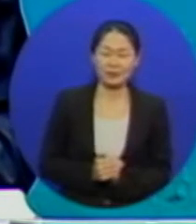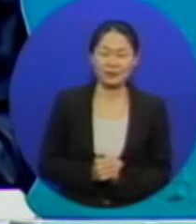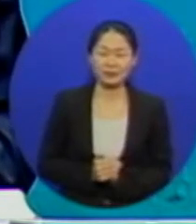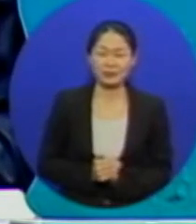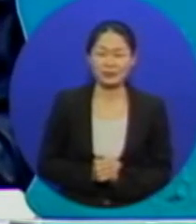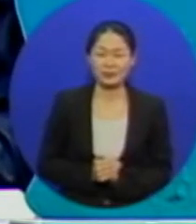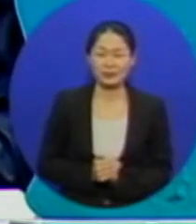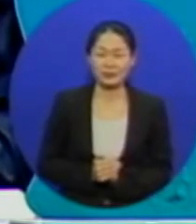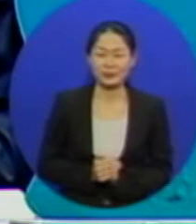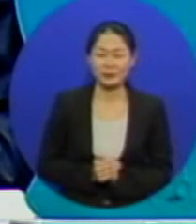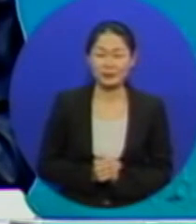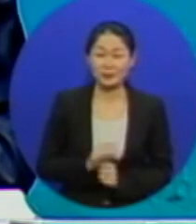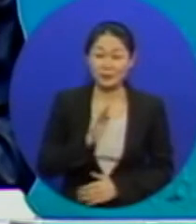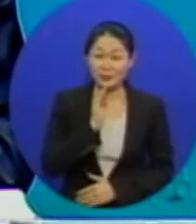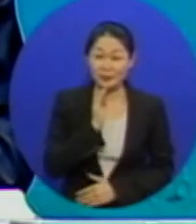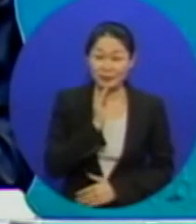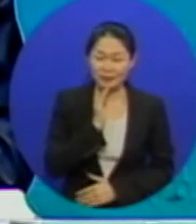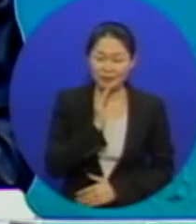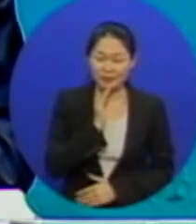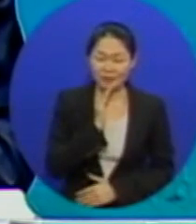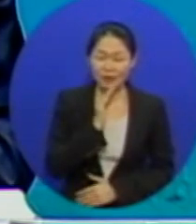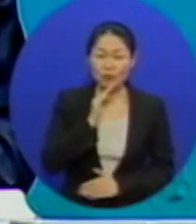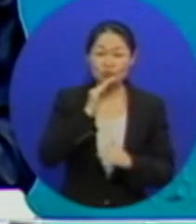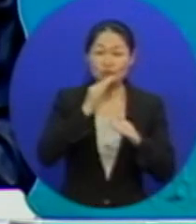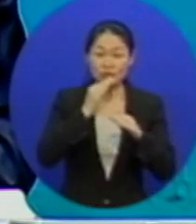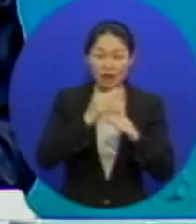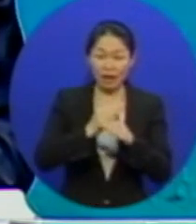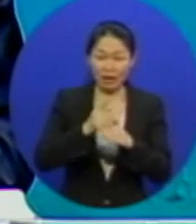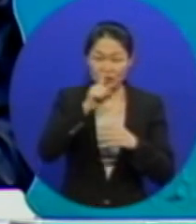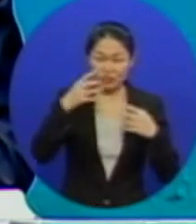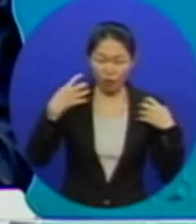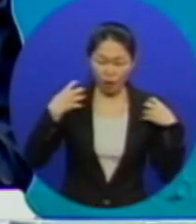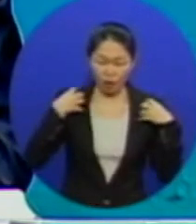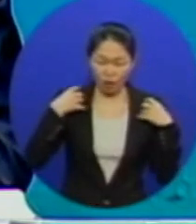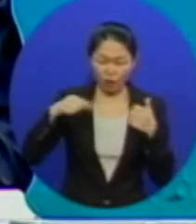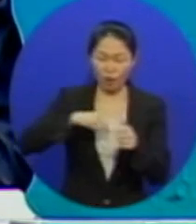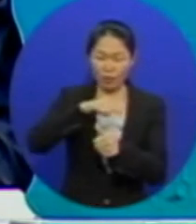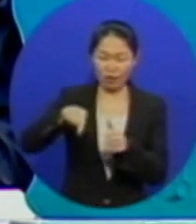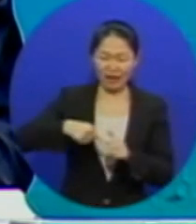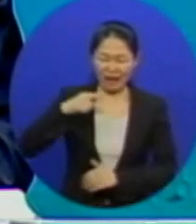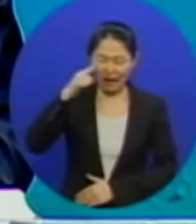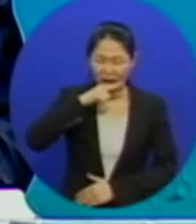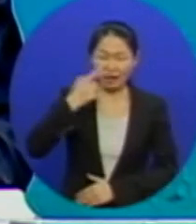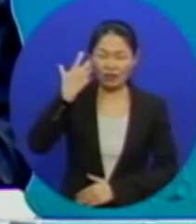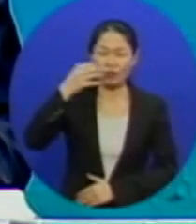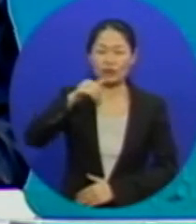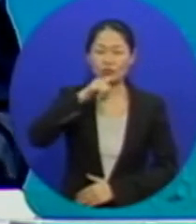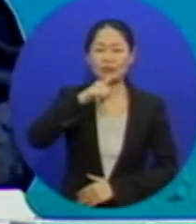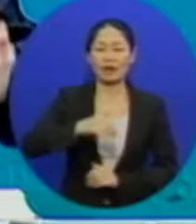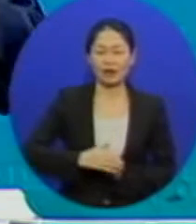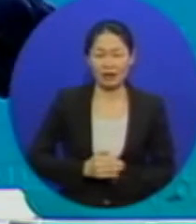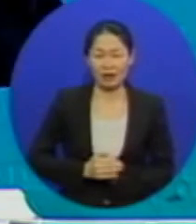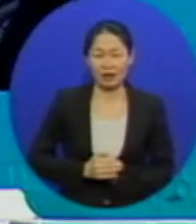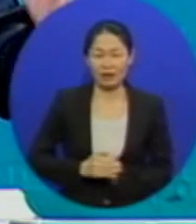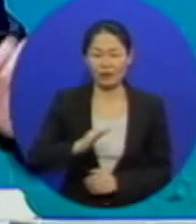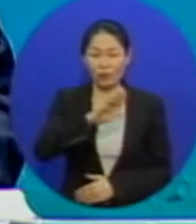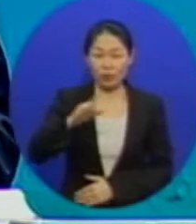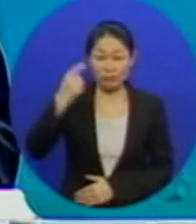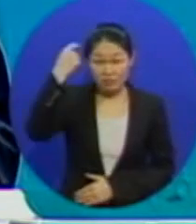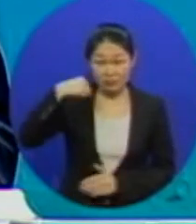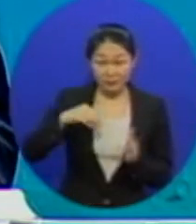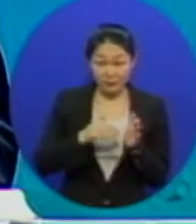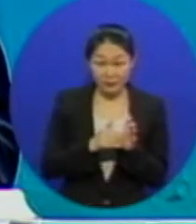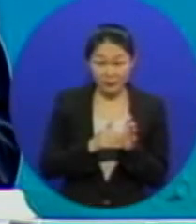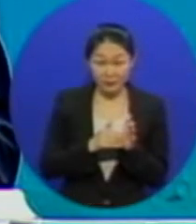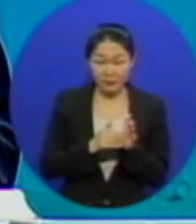그쵸 북한정권 배우의 악한 영의 역사가 있구나 여러분 다 느끼실 수